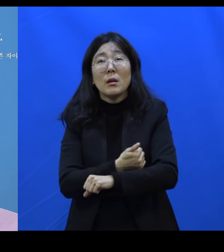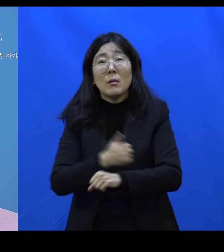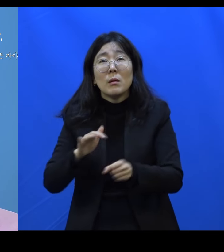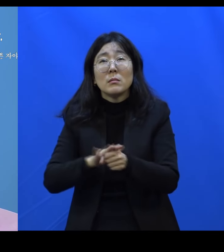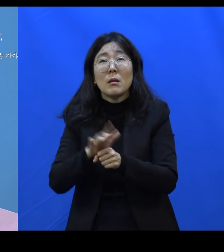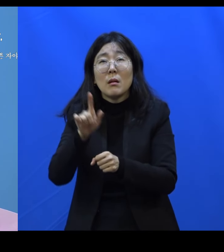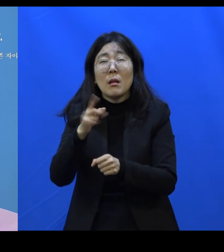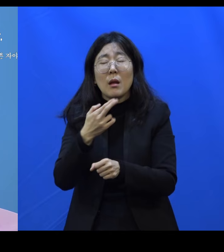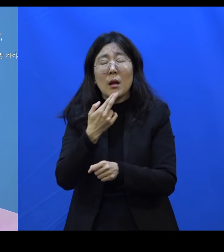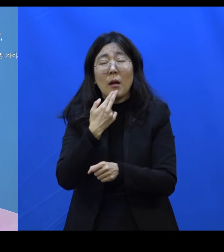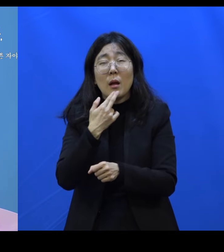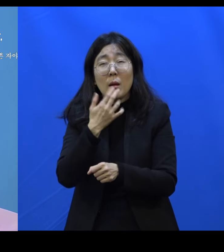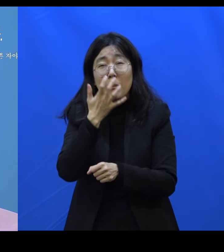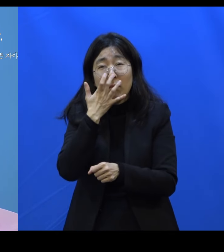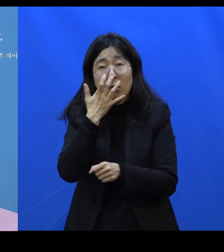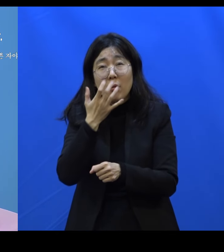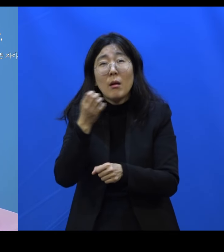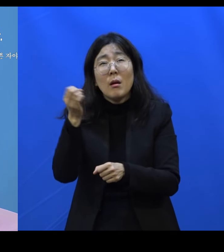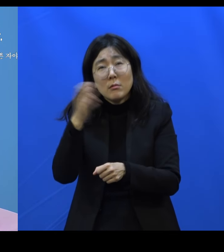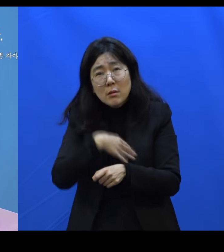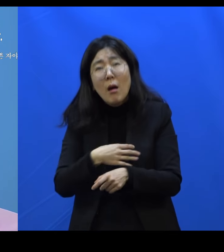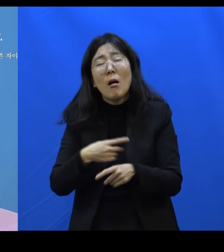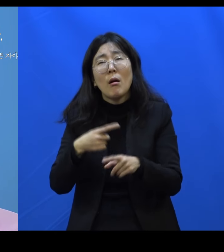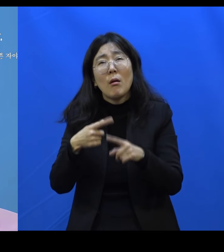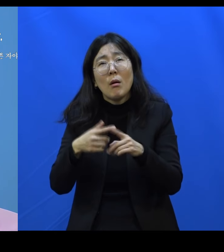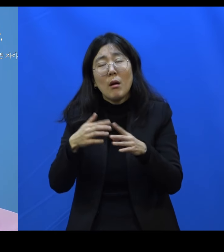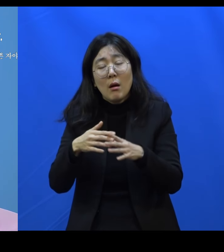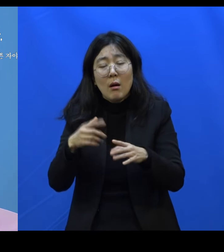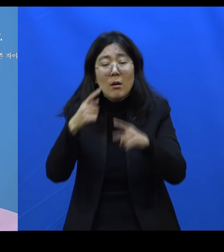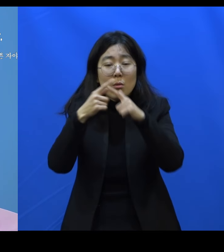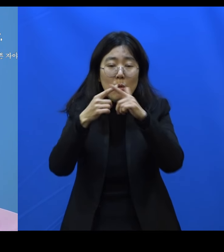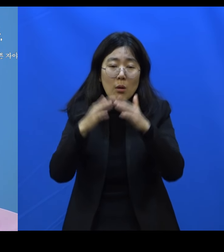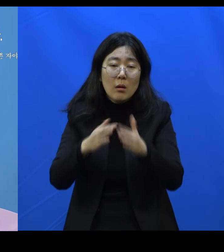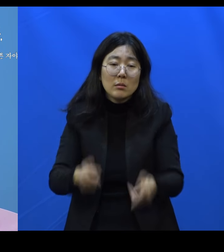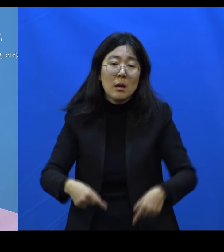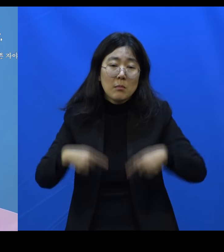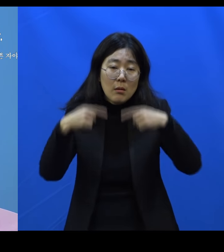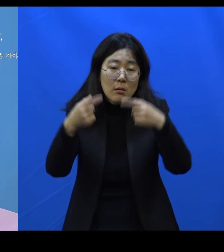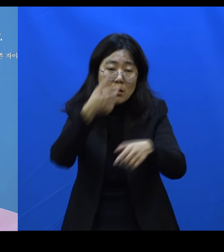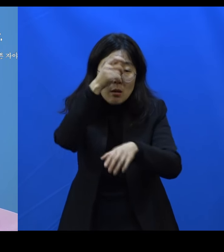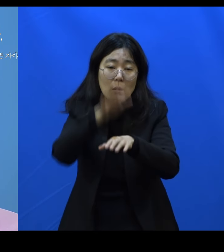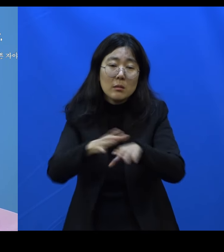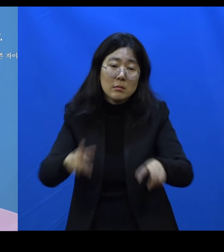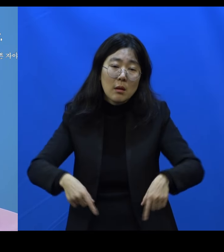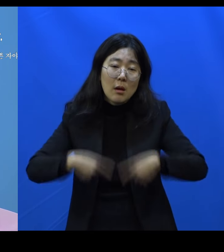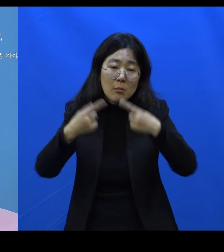하나님에 대한 사랑에 대한 확신도 없어. 할 건 다 해. 근데 생동감이 없어.